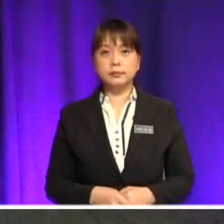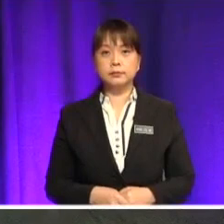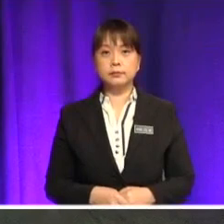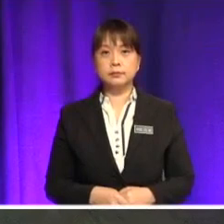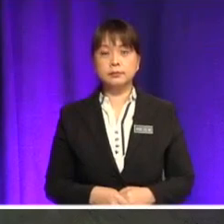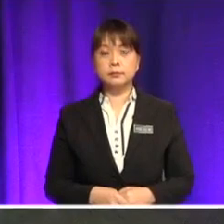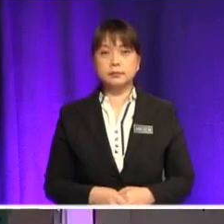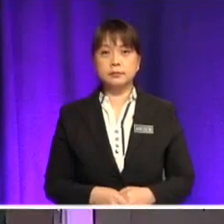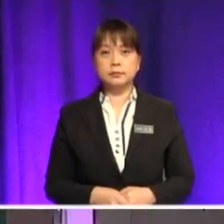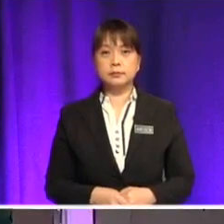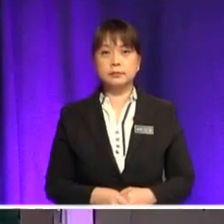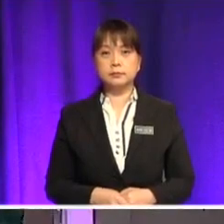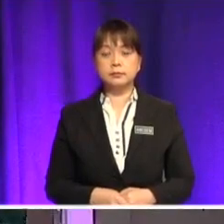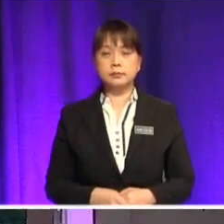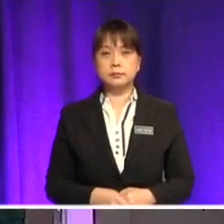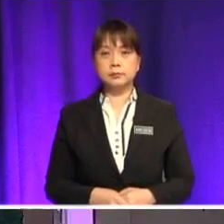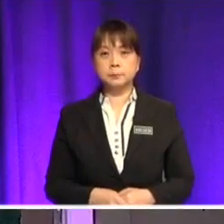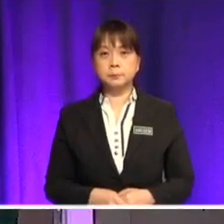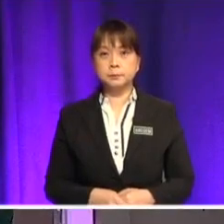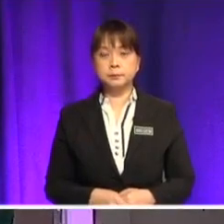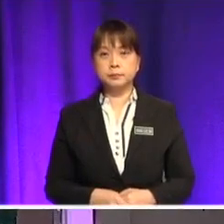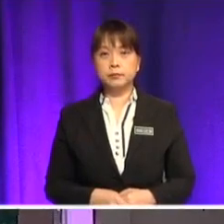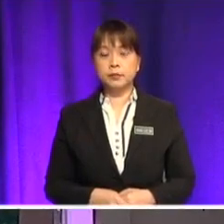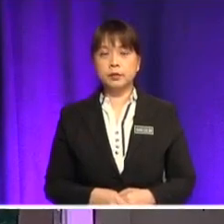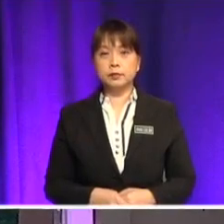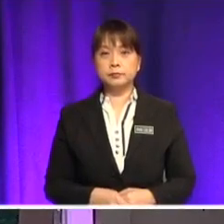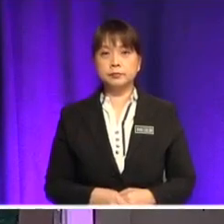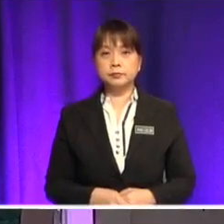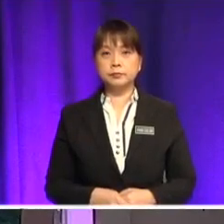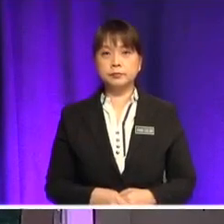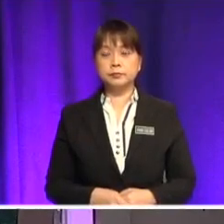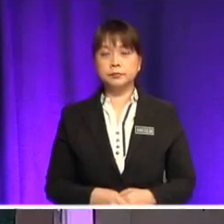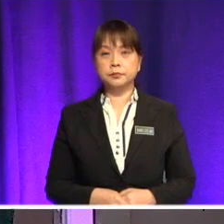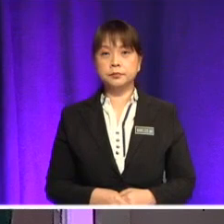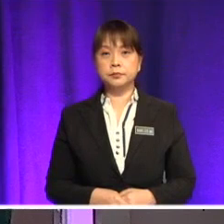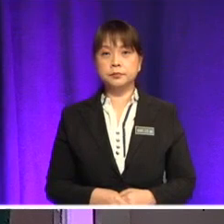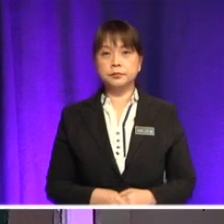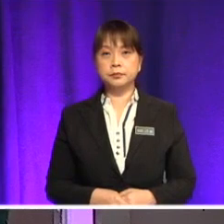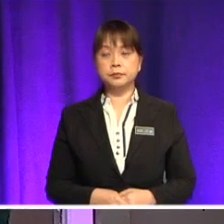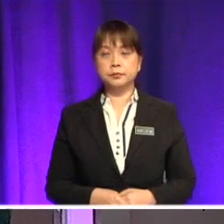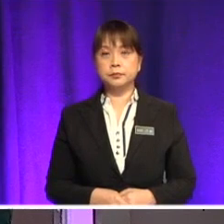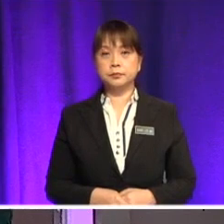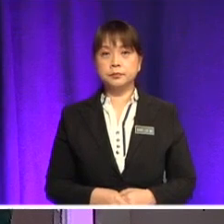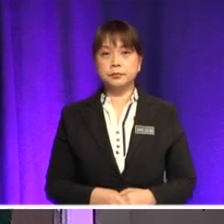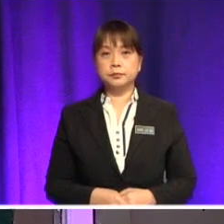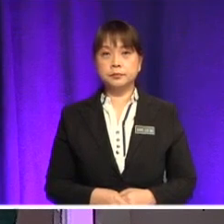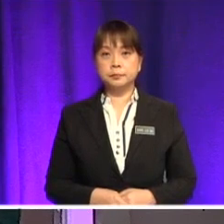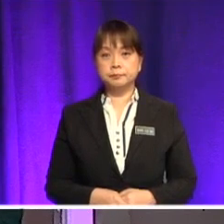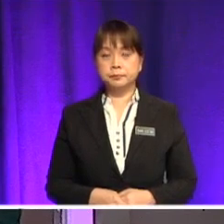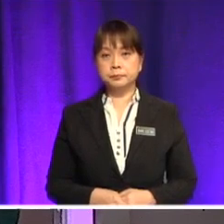jadi itu maksudnya sekarang ini kita desain kita pastikan sayap Anda berbentuk